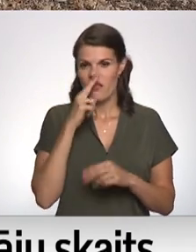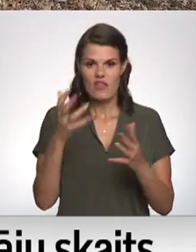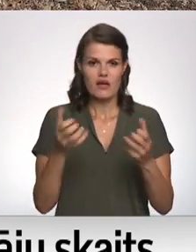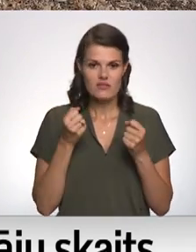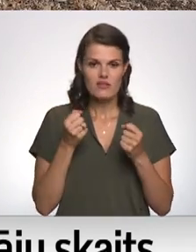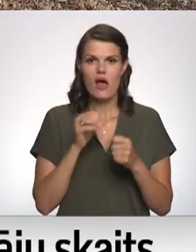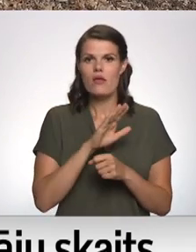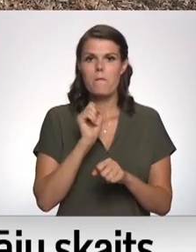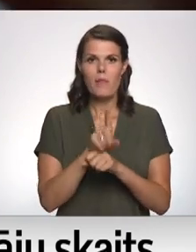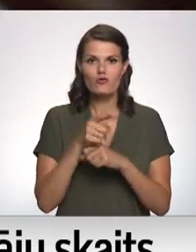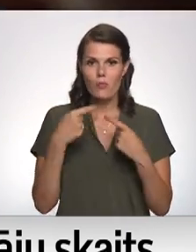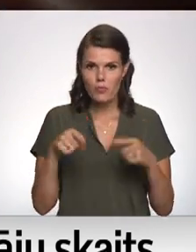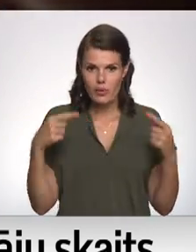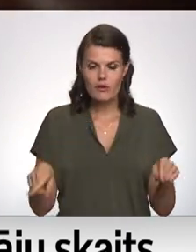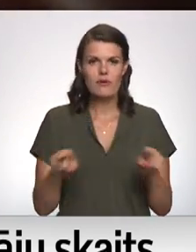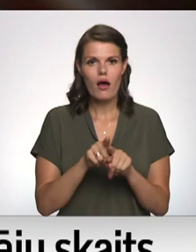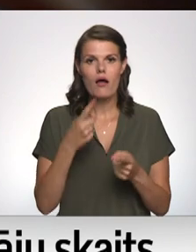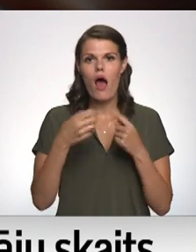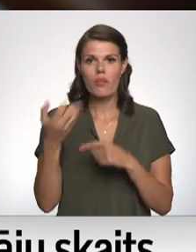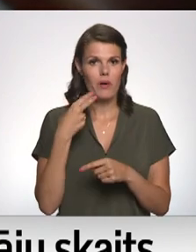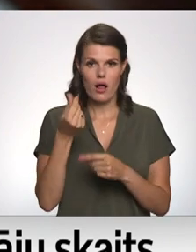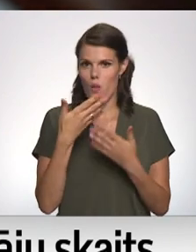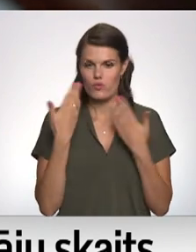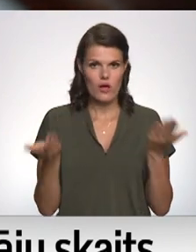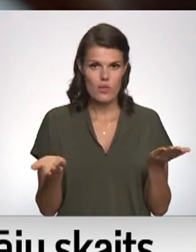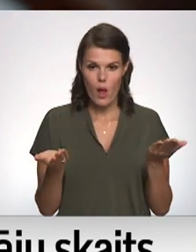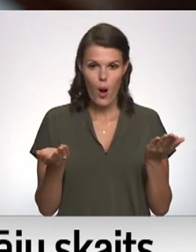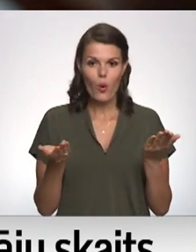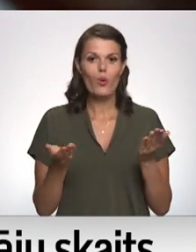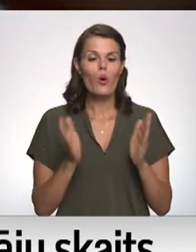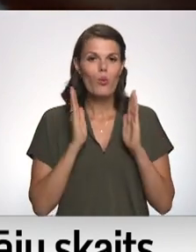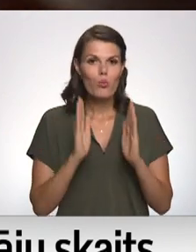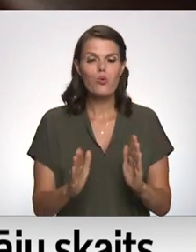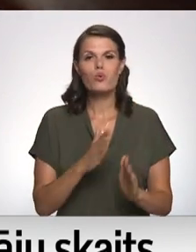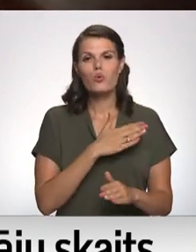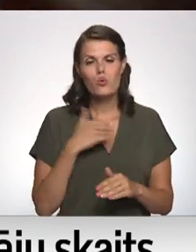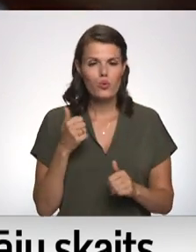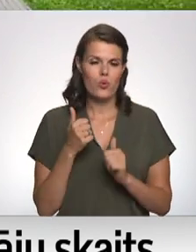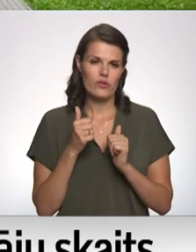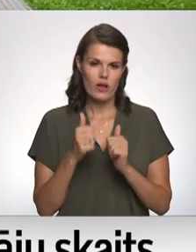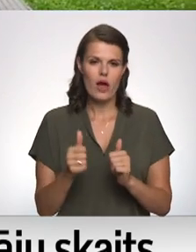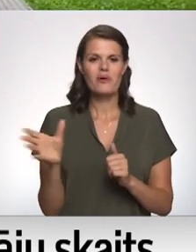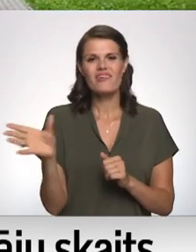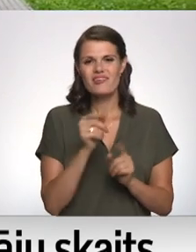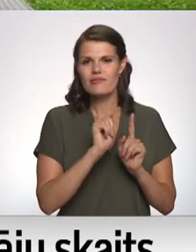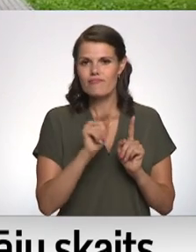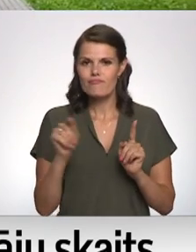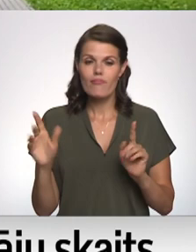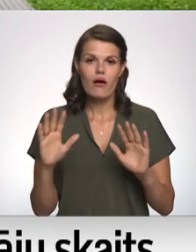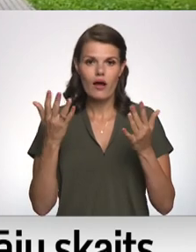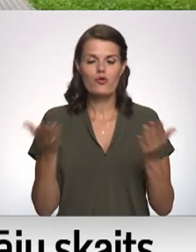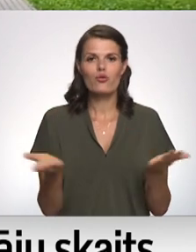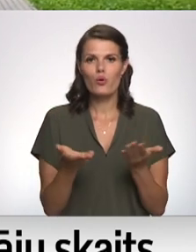ne pasūtīto preci, ne arī viņiem tiek atgriezta nauda. Būtu ļoti vēlams visos tajos gadījumos,